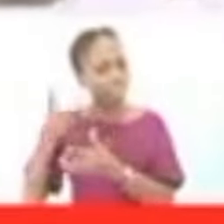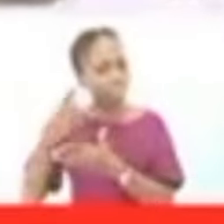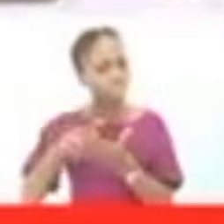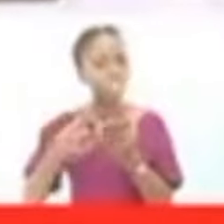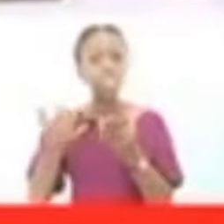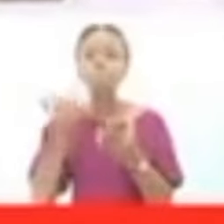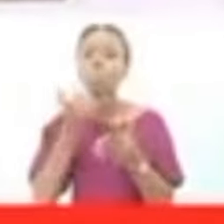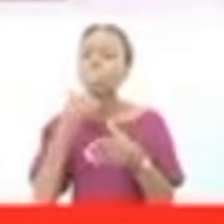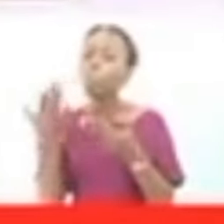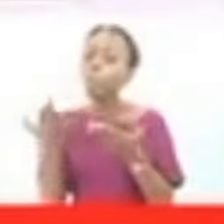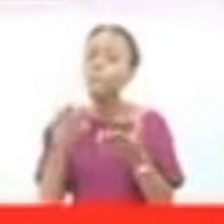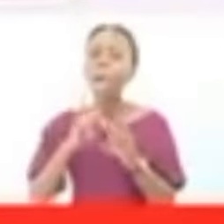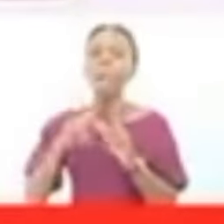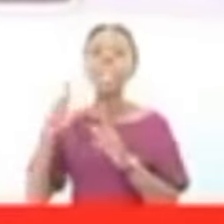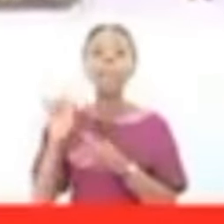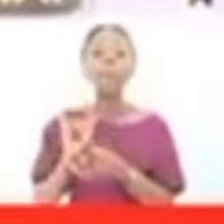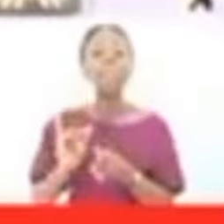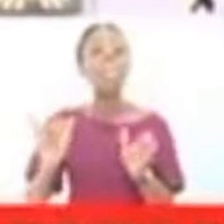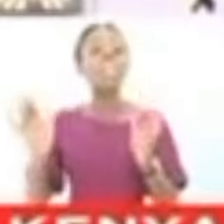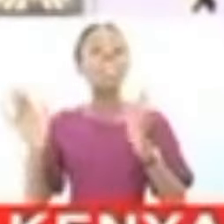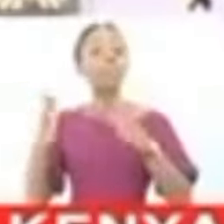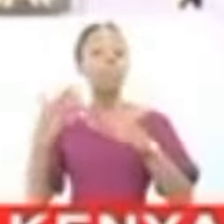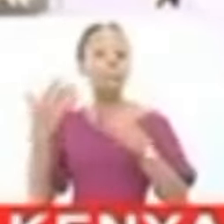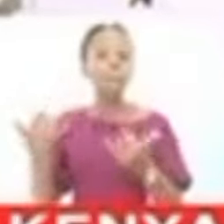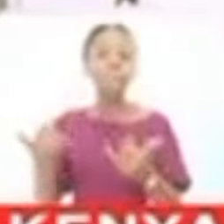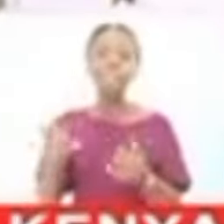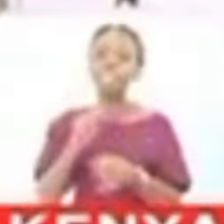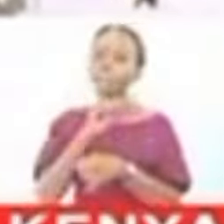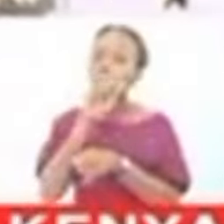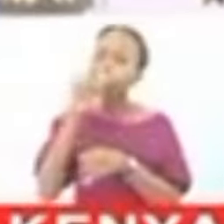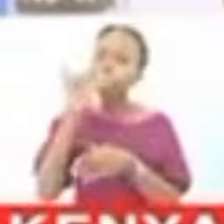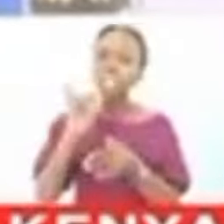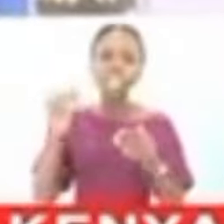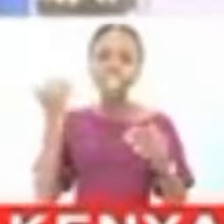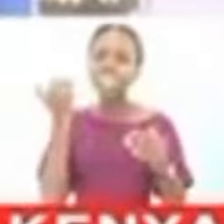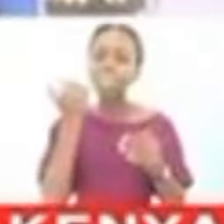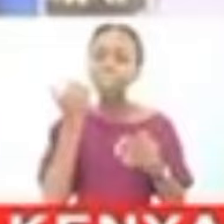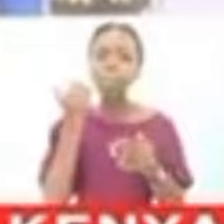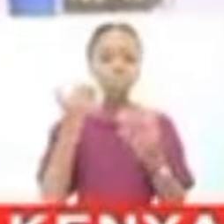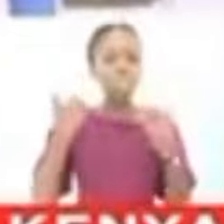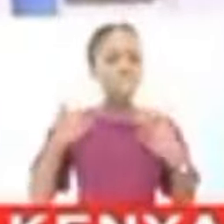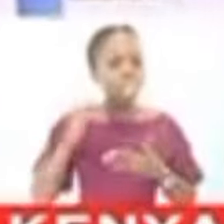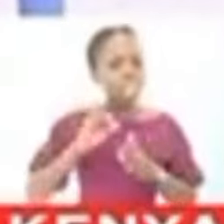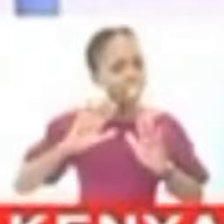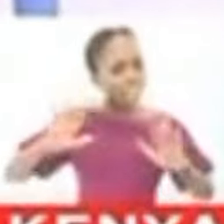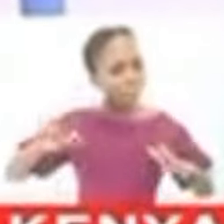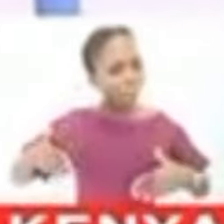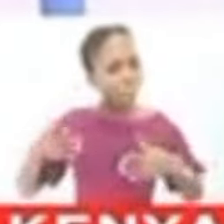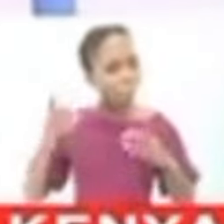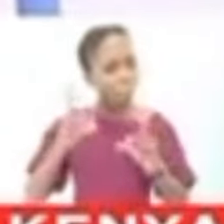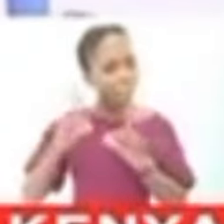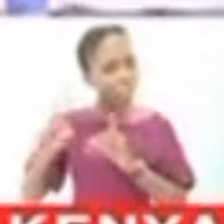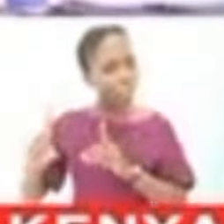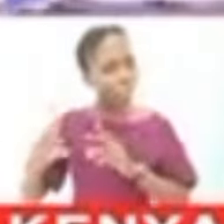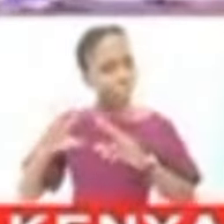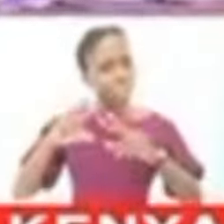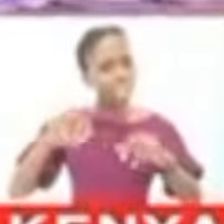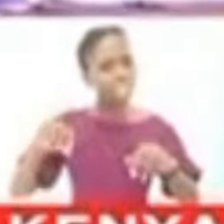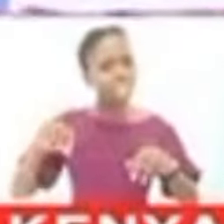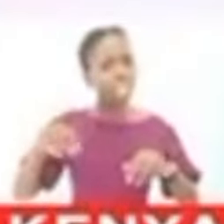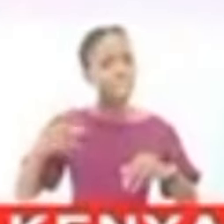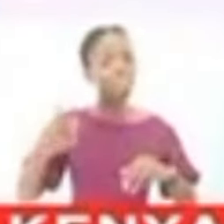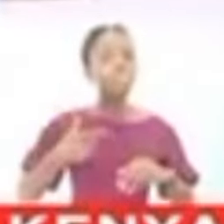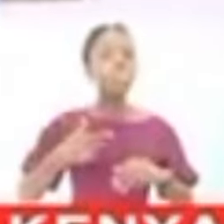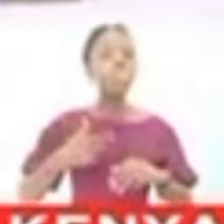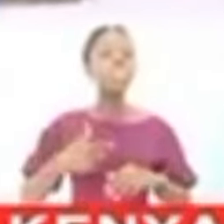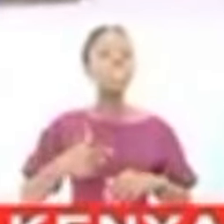nini? Kosa liko wapi? Akaniambia na nitaifunga sahihi. Nikamuuliza hivi ndivyo mnafanyanga upelelezi?